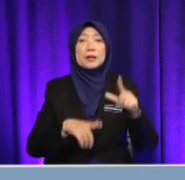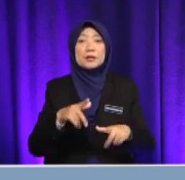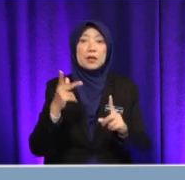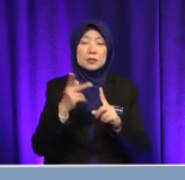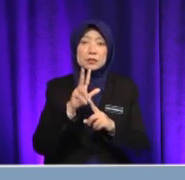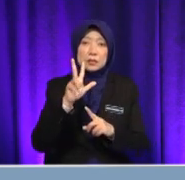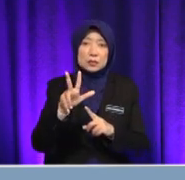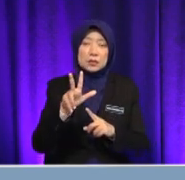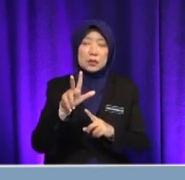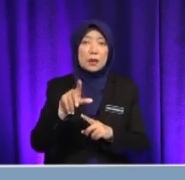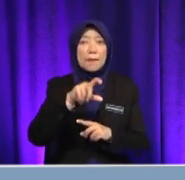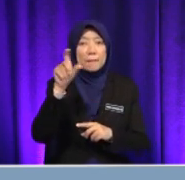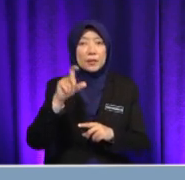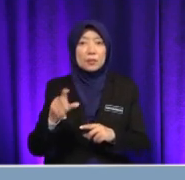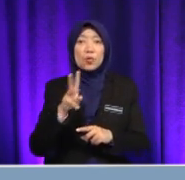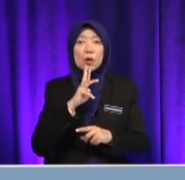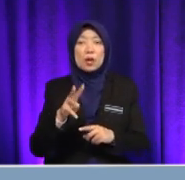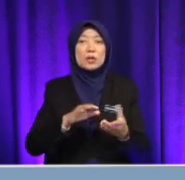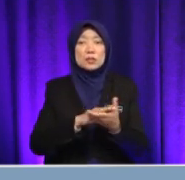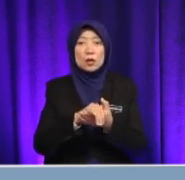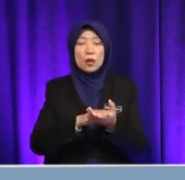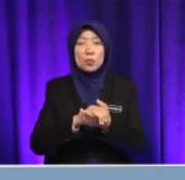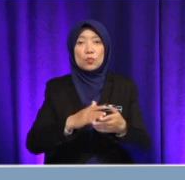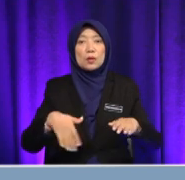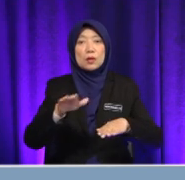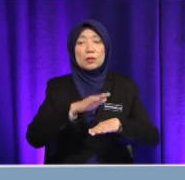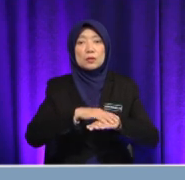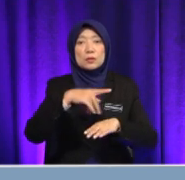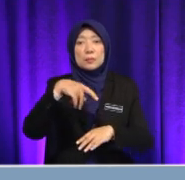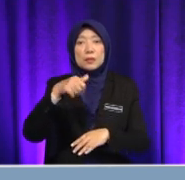menjemur Ai sabun pada permukaan penelitian